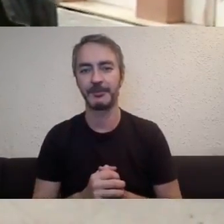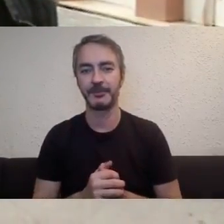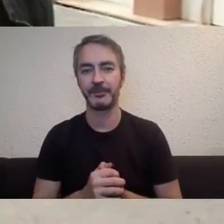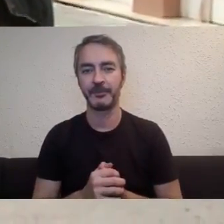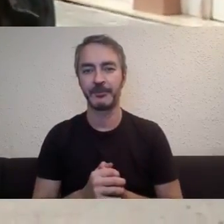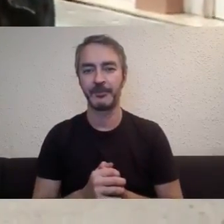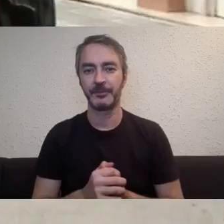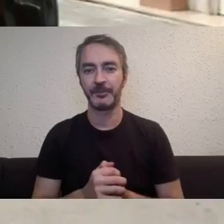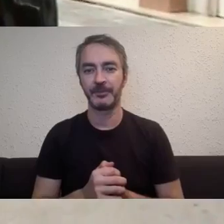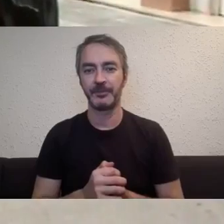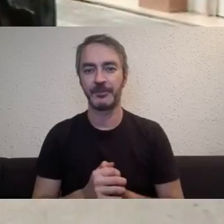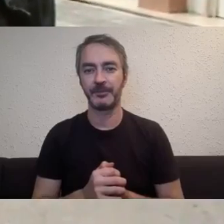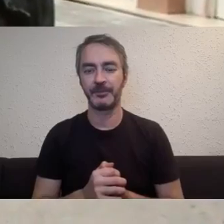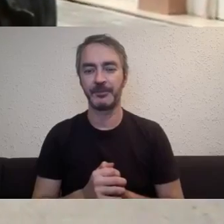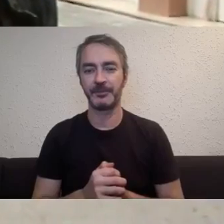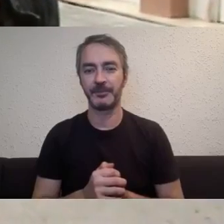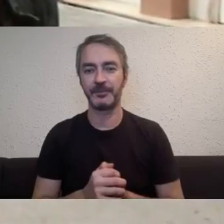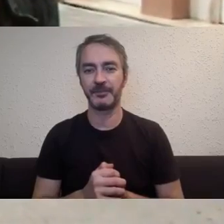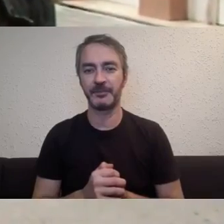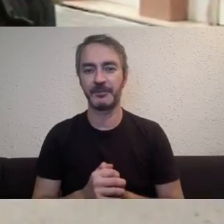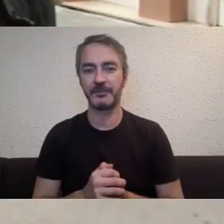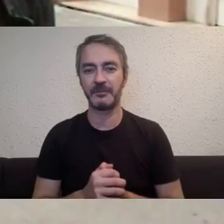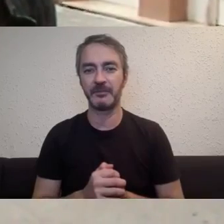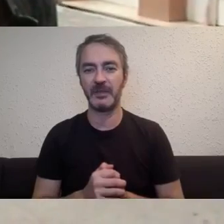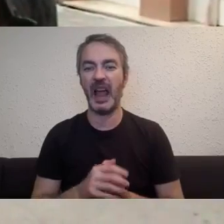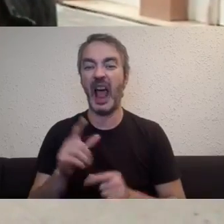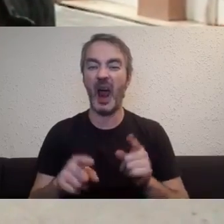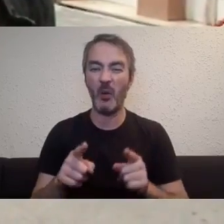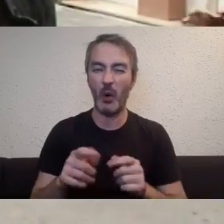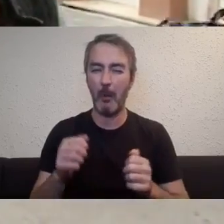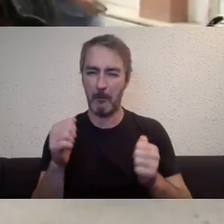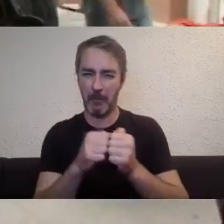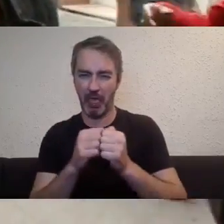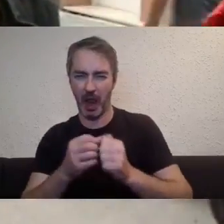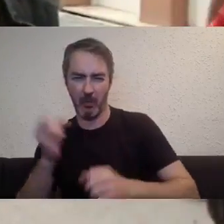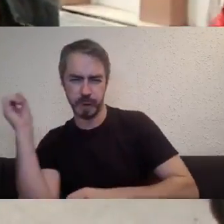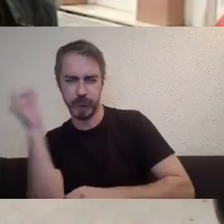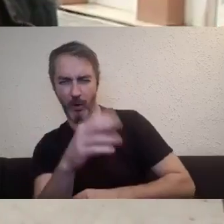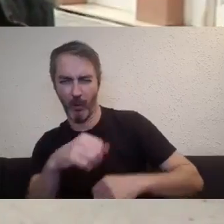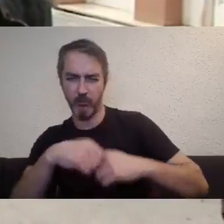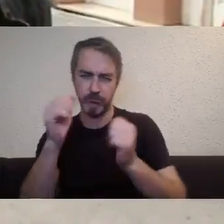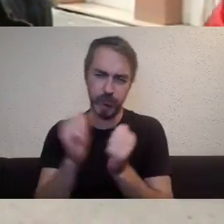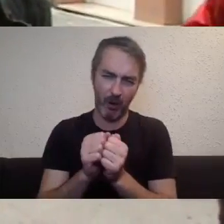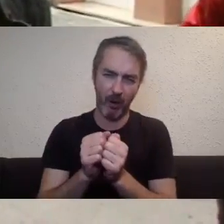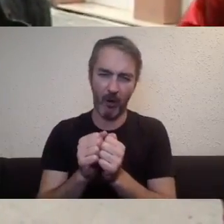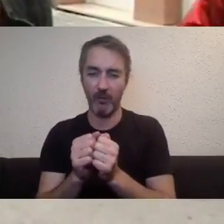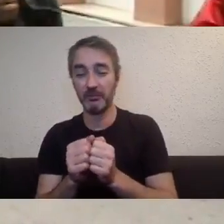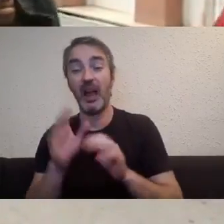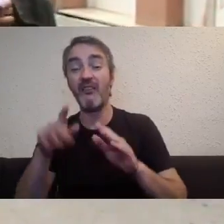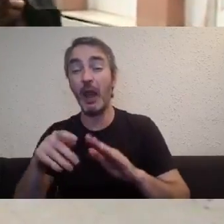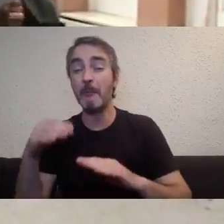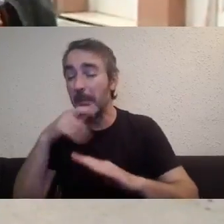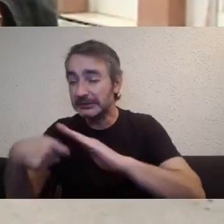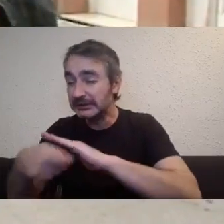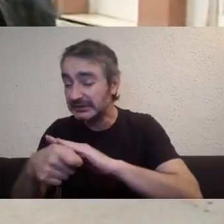eren nazis. I llavors sí que... Alguns sí que ho eren. Potser sí, però bueno, van a pedres un parell de cops de casa i res,